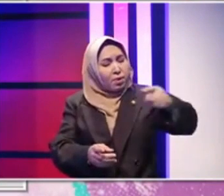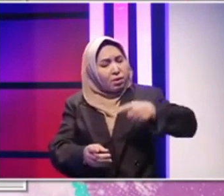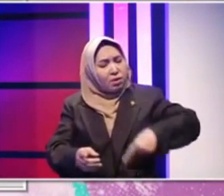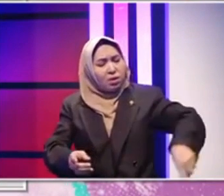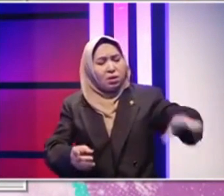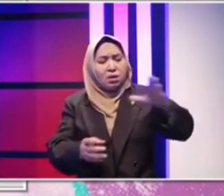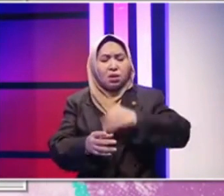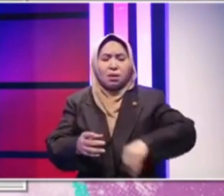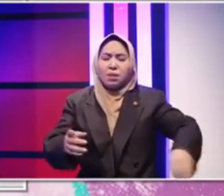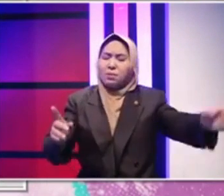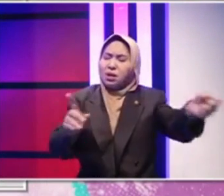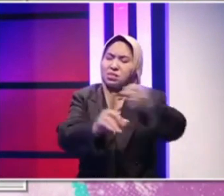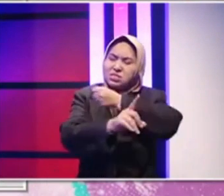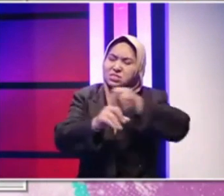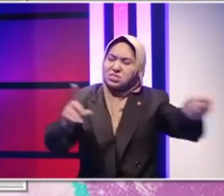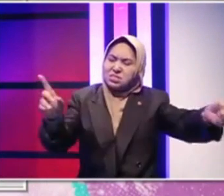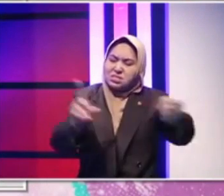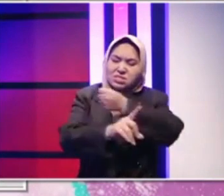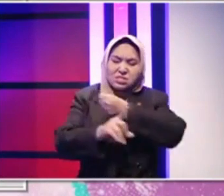أليم.